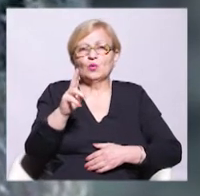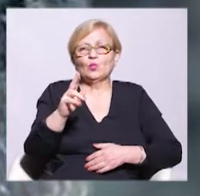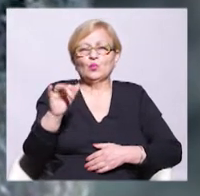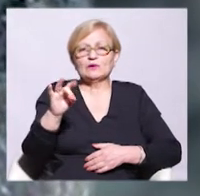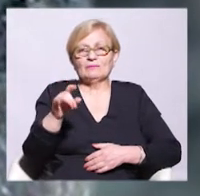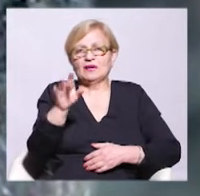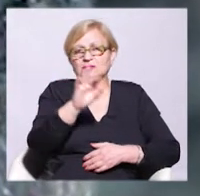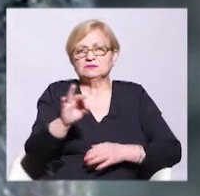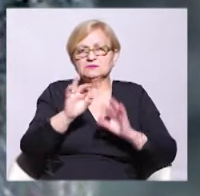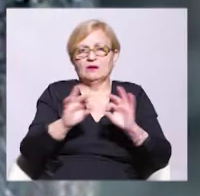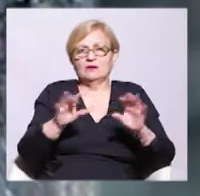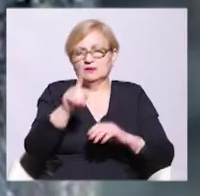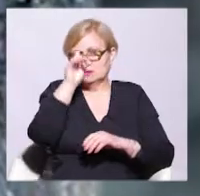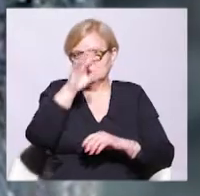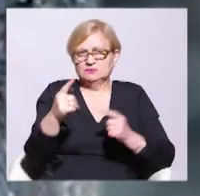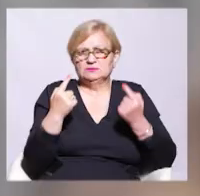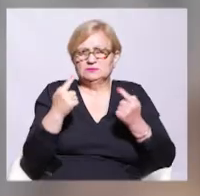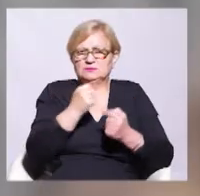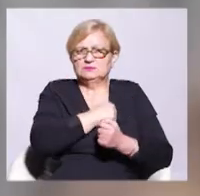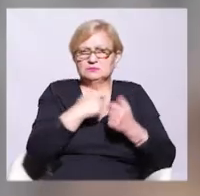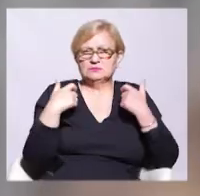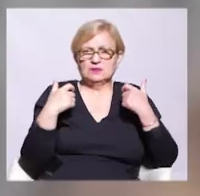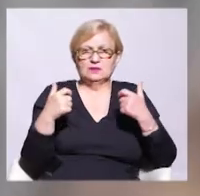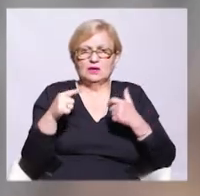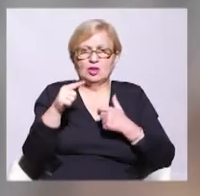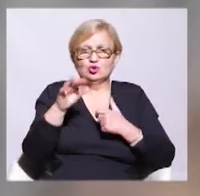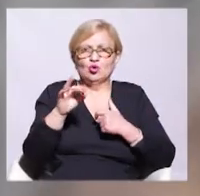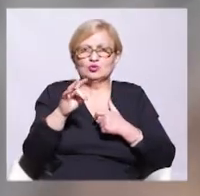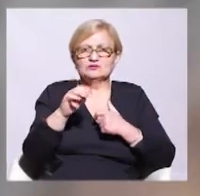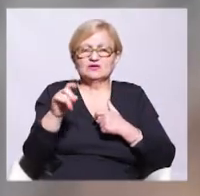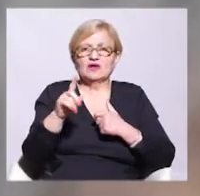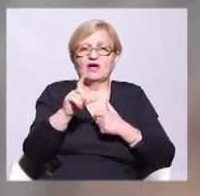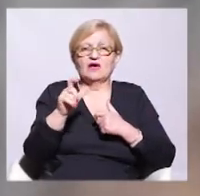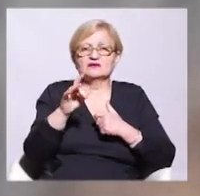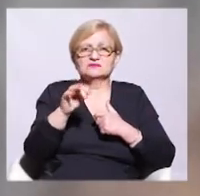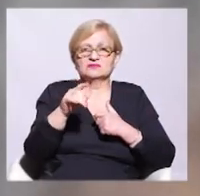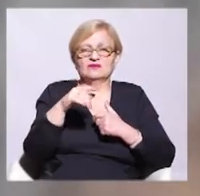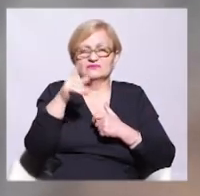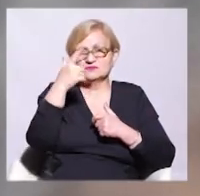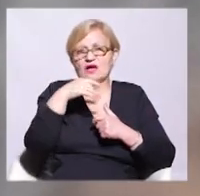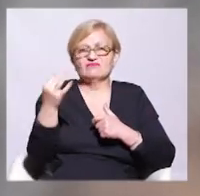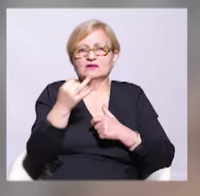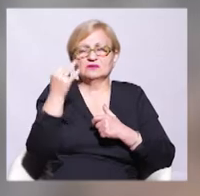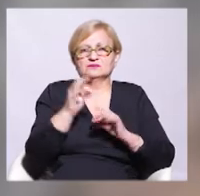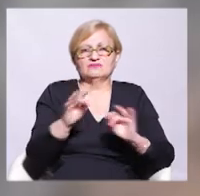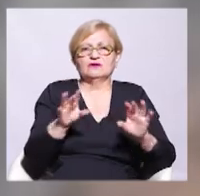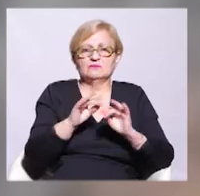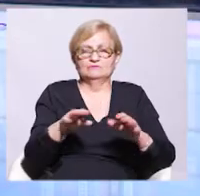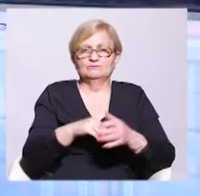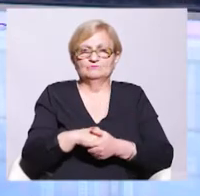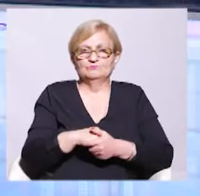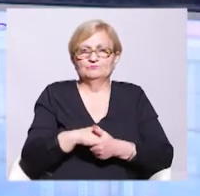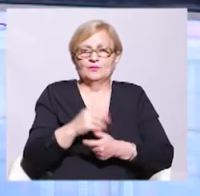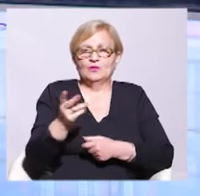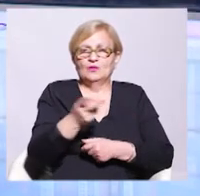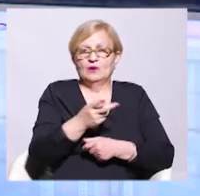და სახელგანთქმული მთავარსარდლის თორნიკერისთავის თავგადასავალია მოთხრობილი. ეს